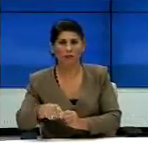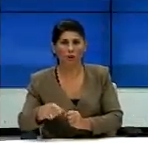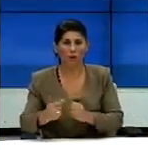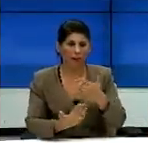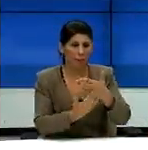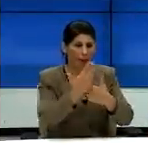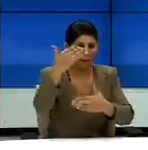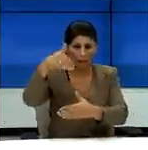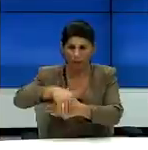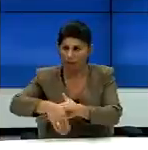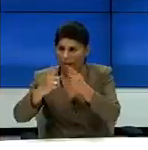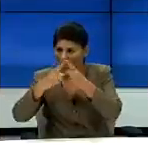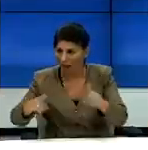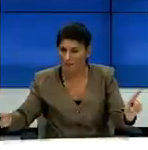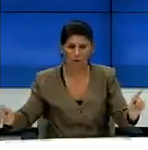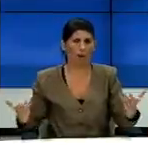νύχτα.